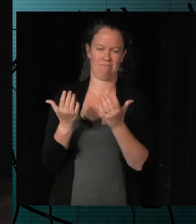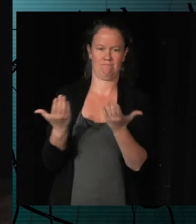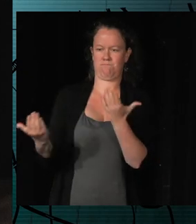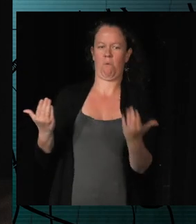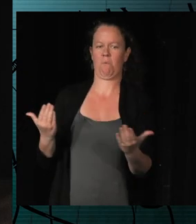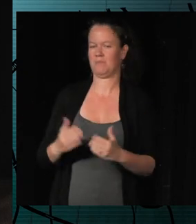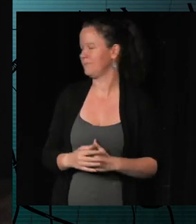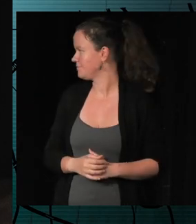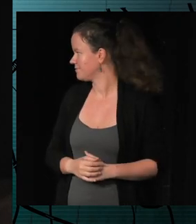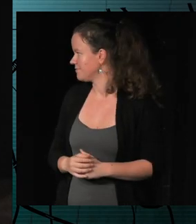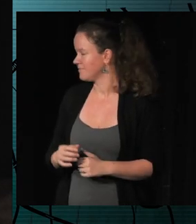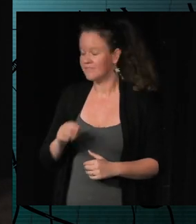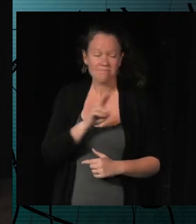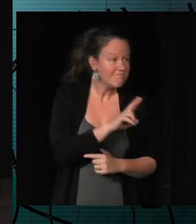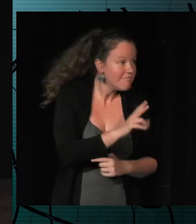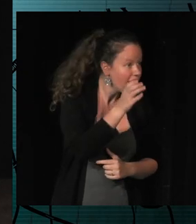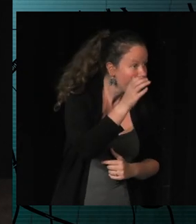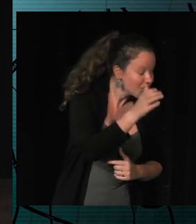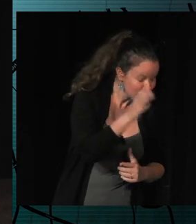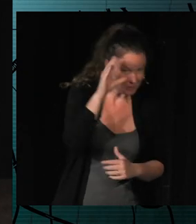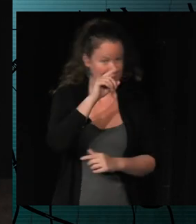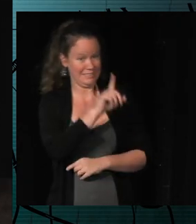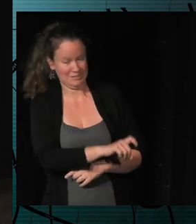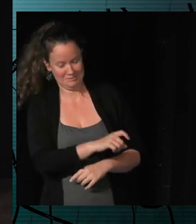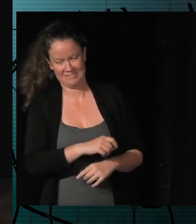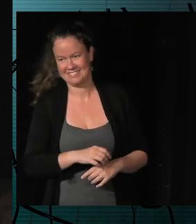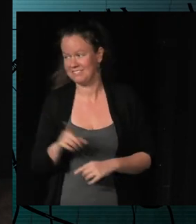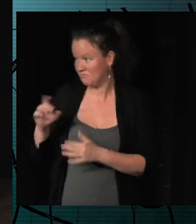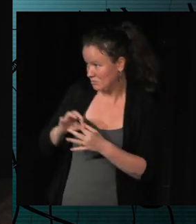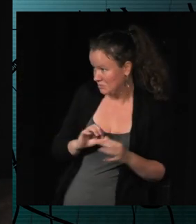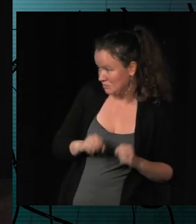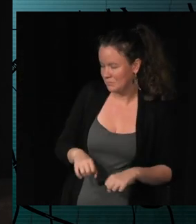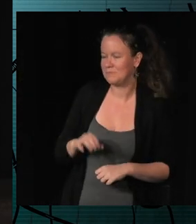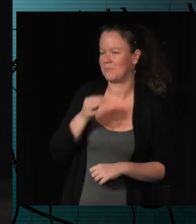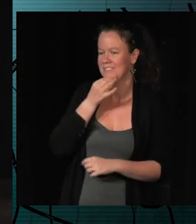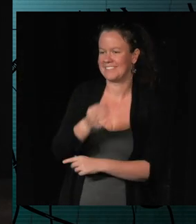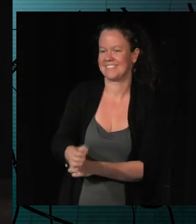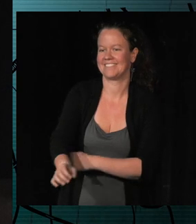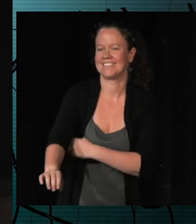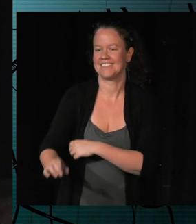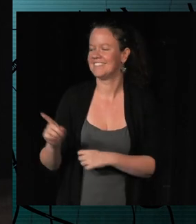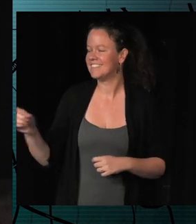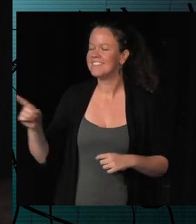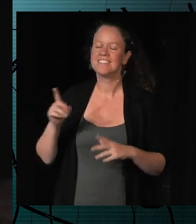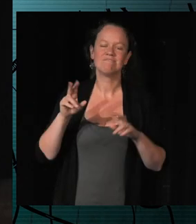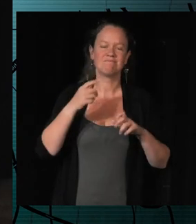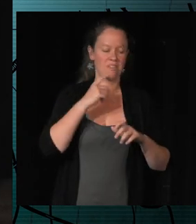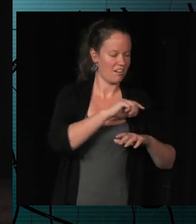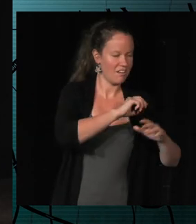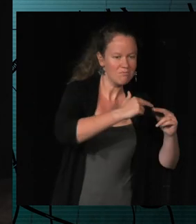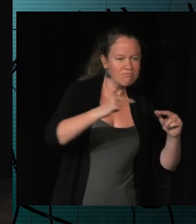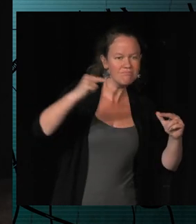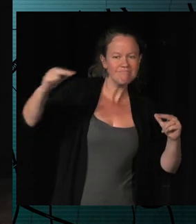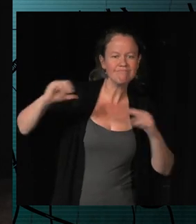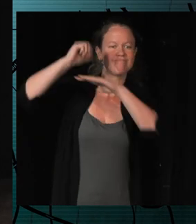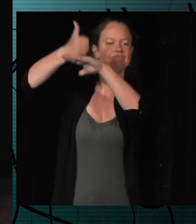buvais vos paroles du coup je sais plus c'était très intéressant si si je peux rebandir juste sur un point tu as parlé de dernier boss et ça ça fait partie des